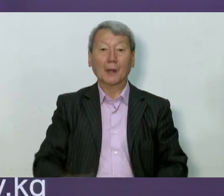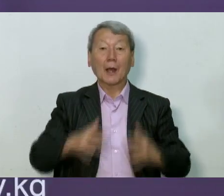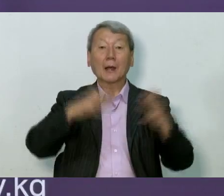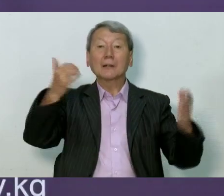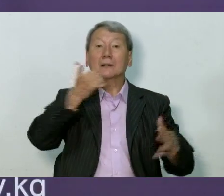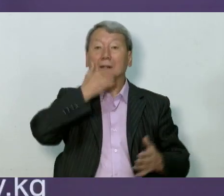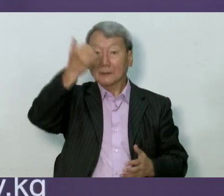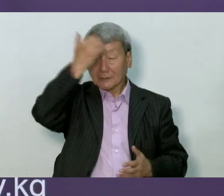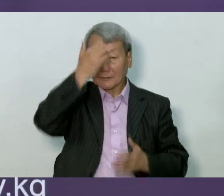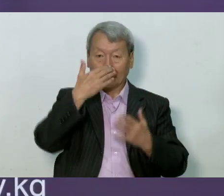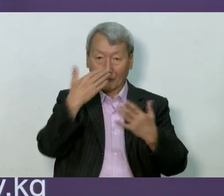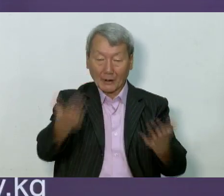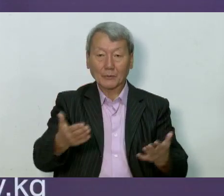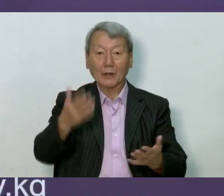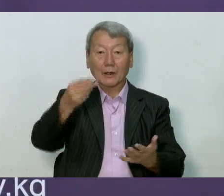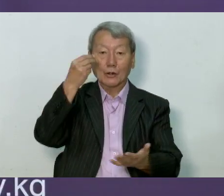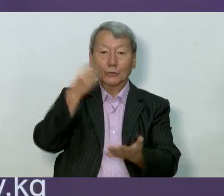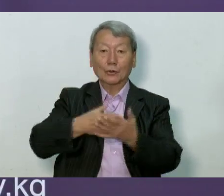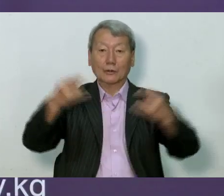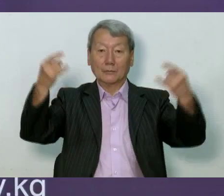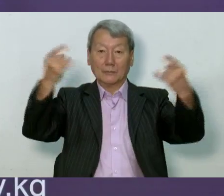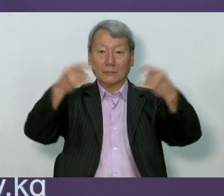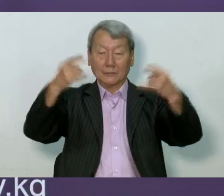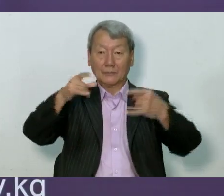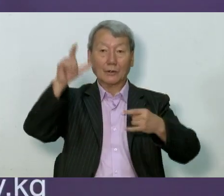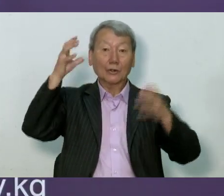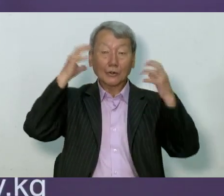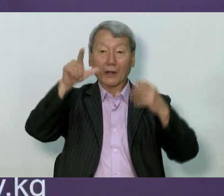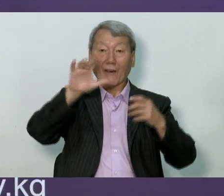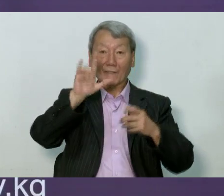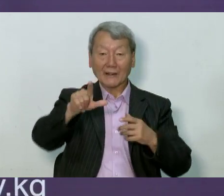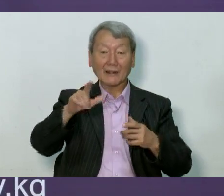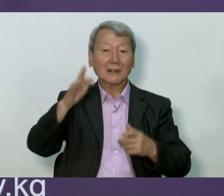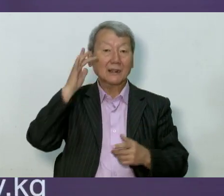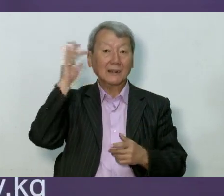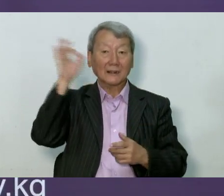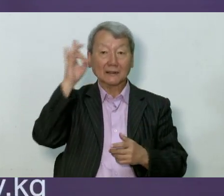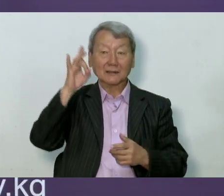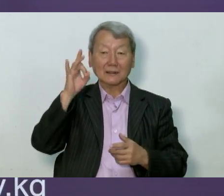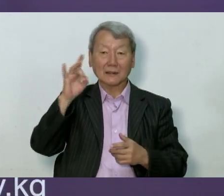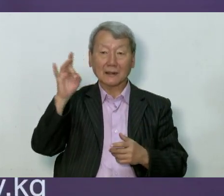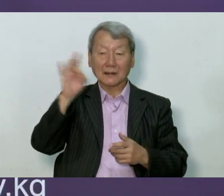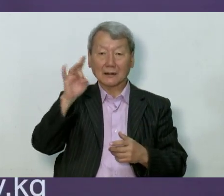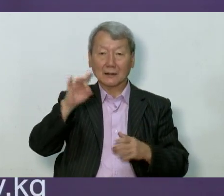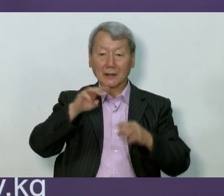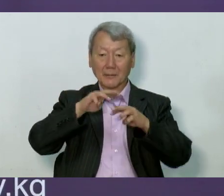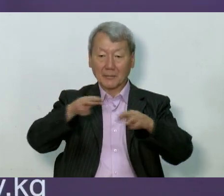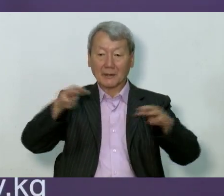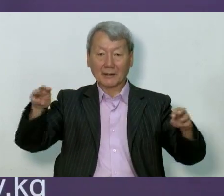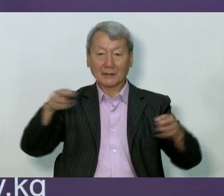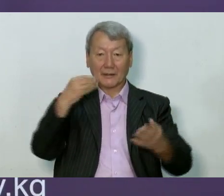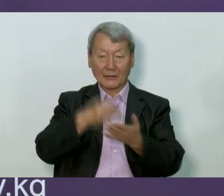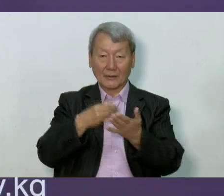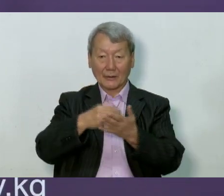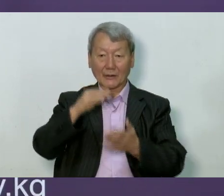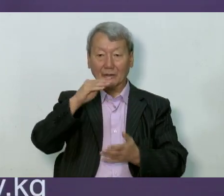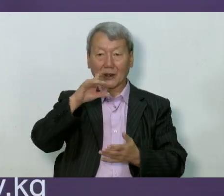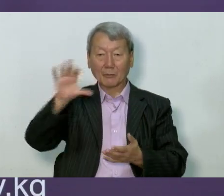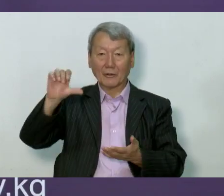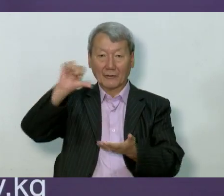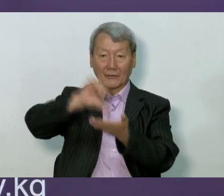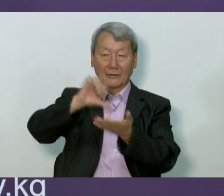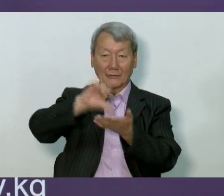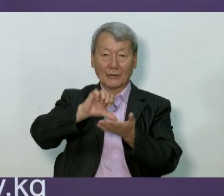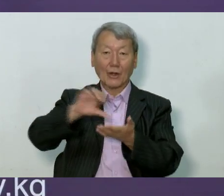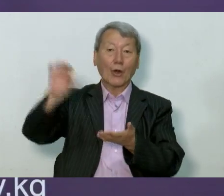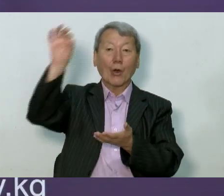рахмат, Бахыл Жанбековна. Урматтуу телекөрүүчүлөр, радио угармандар, сиздер Кыргыз Республикасынын каржы министри Жээнбаева Бактыгүл